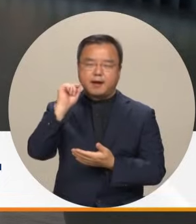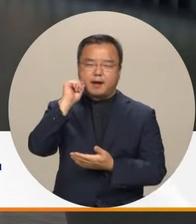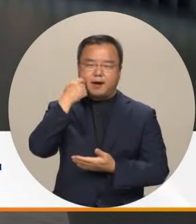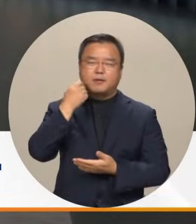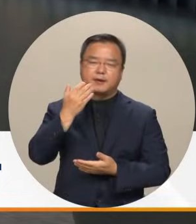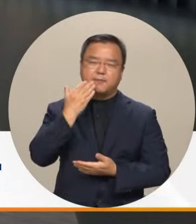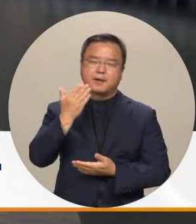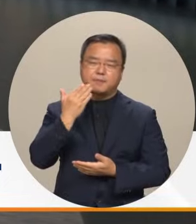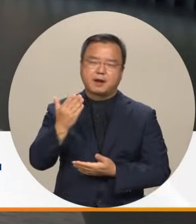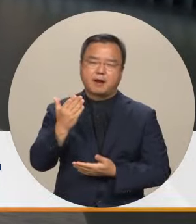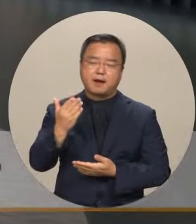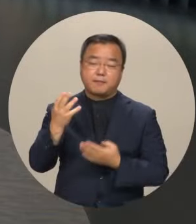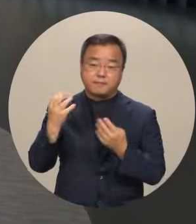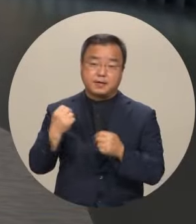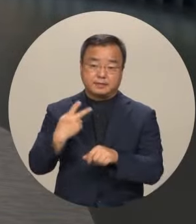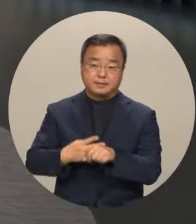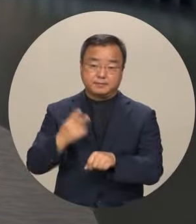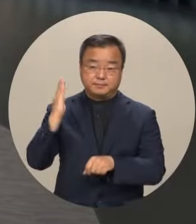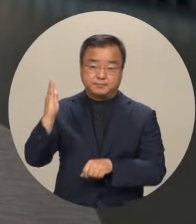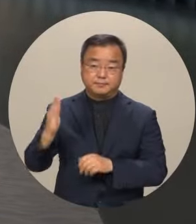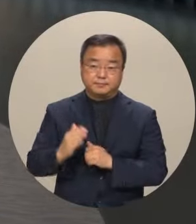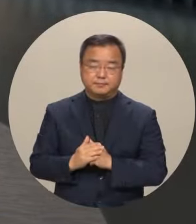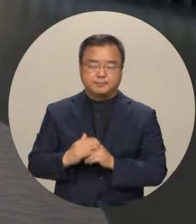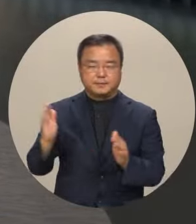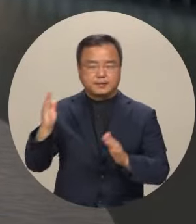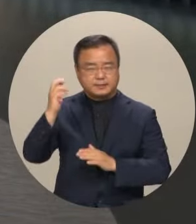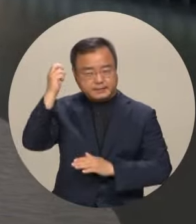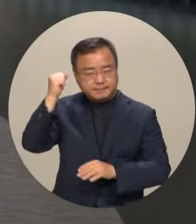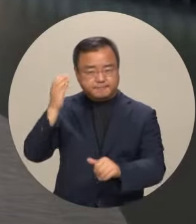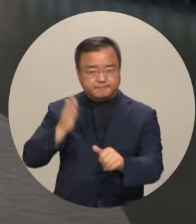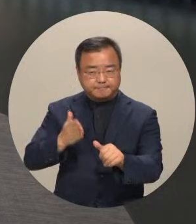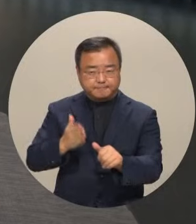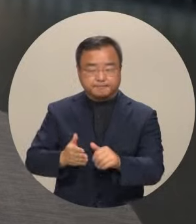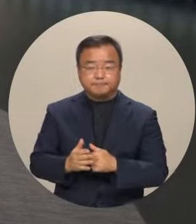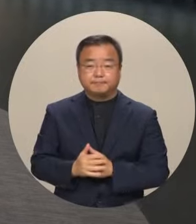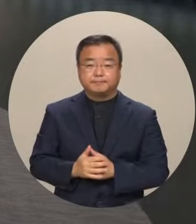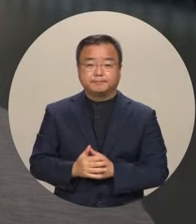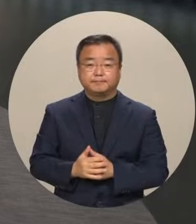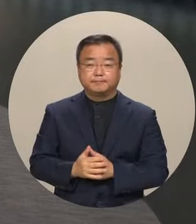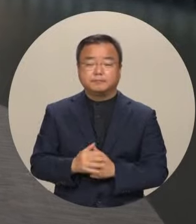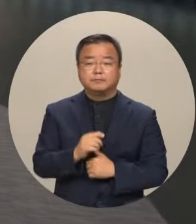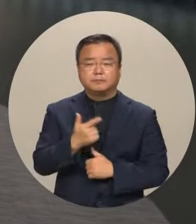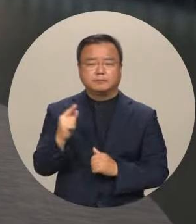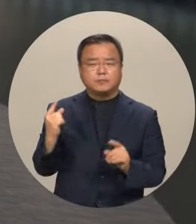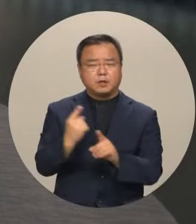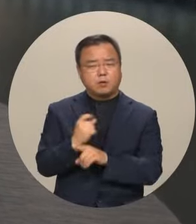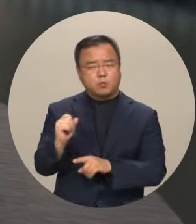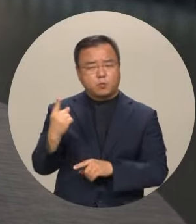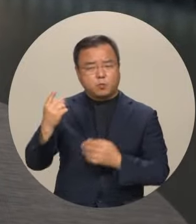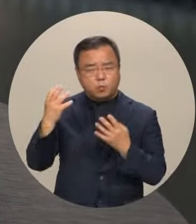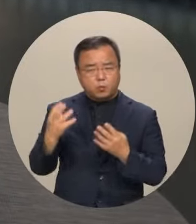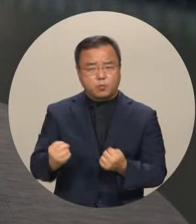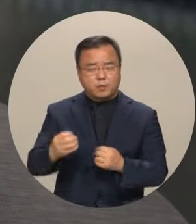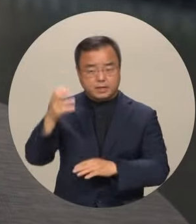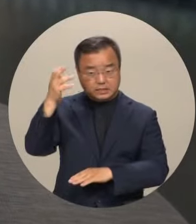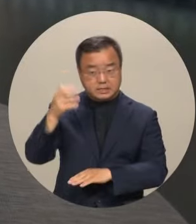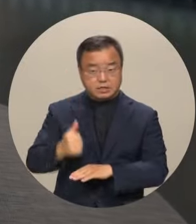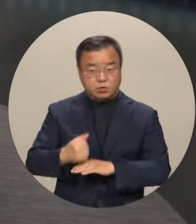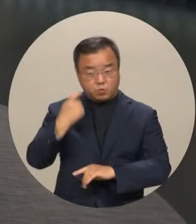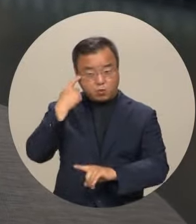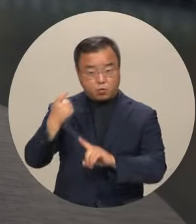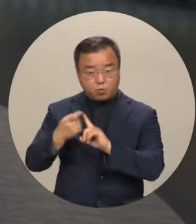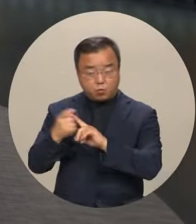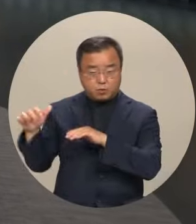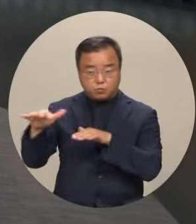높다는게 많은 선생님들이 강조하시는 부분입니다 수험생들이 꼭 신경을 써야 겠고요 여러가지 변수가 있어서 무엇보다 결과가 주목을 받는